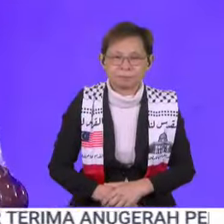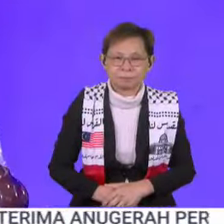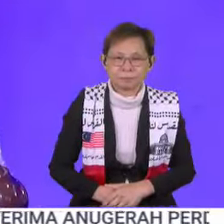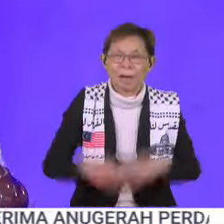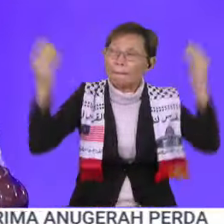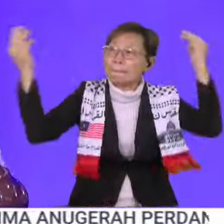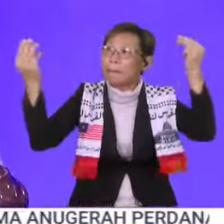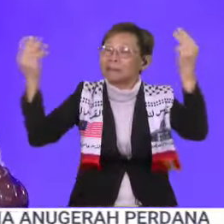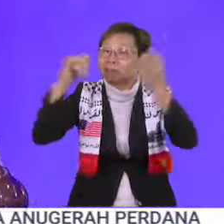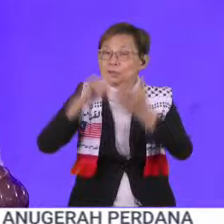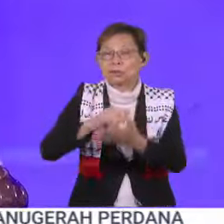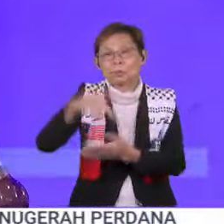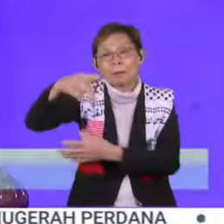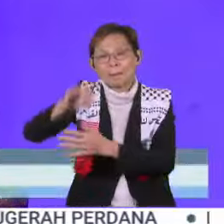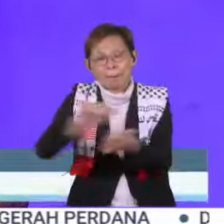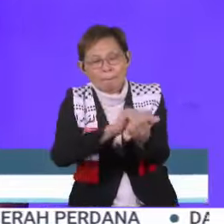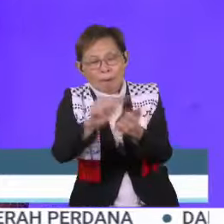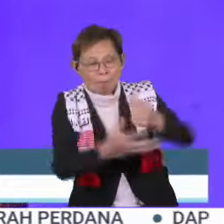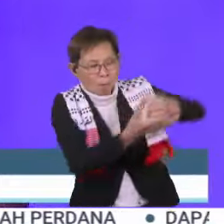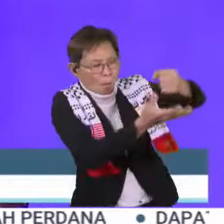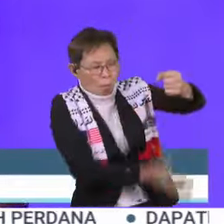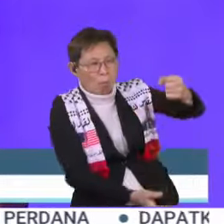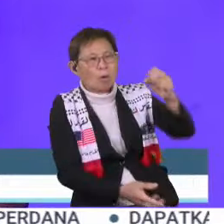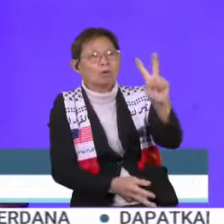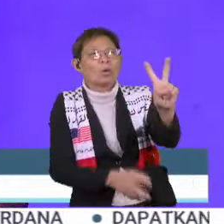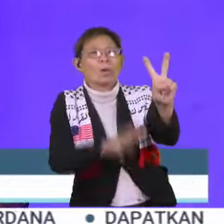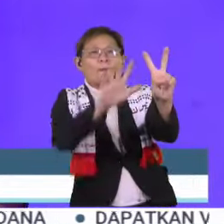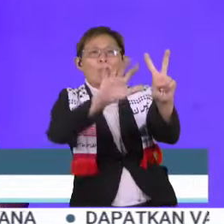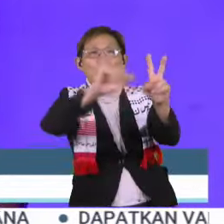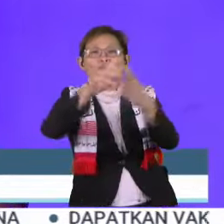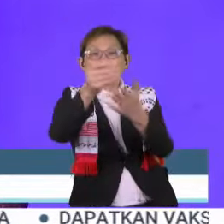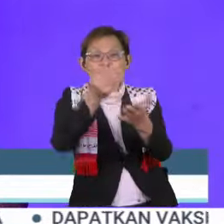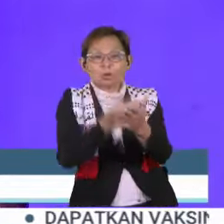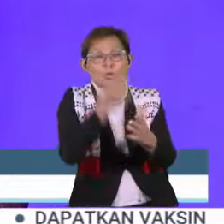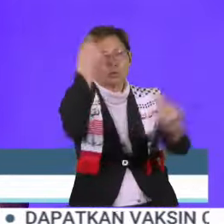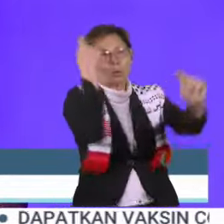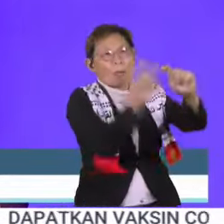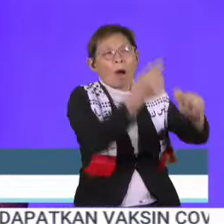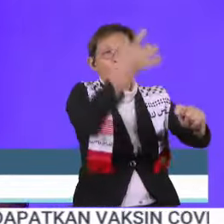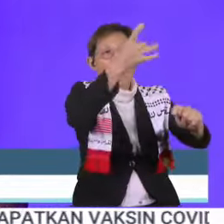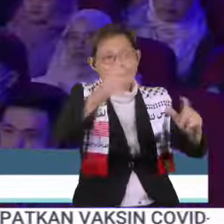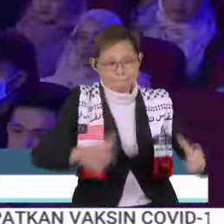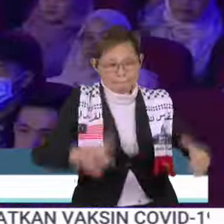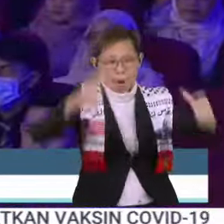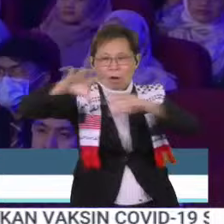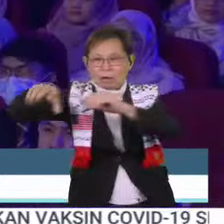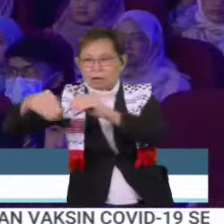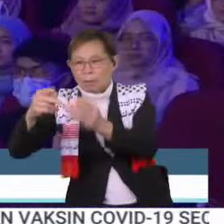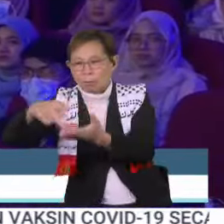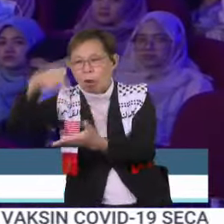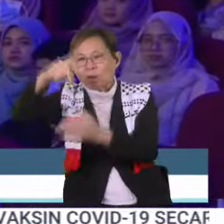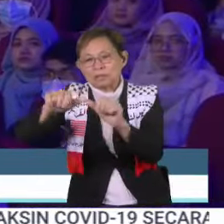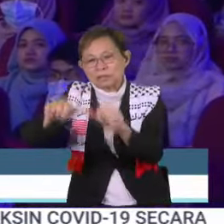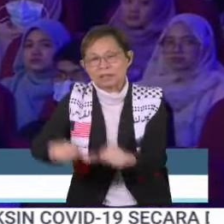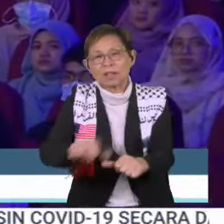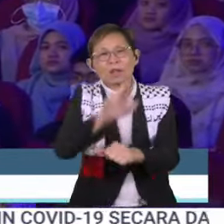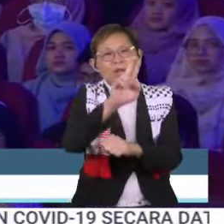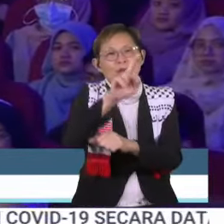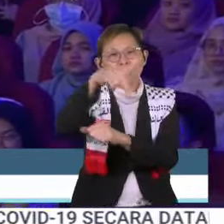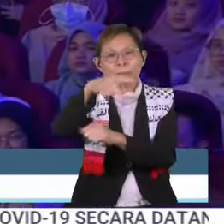Di majlis yang sama, Perdana Menteri turut meluluskan peruntukan sebanyak RM25 juta untuk membina 18 blok tambahan Kolej Kediaman Pelajar